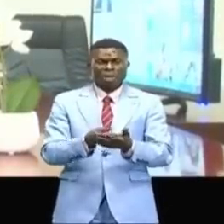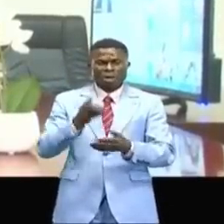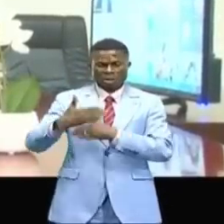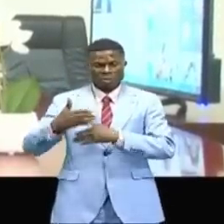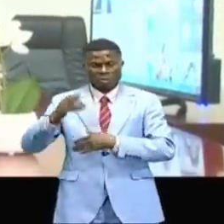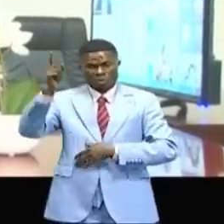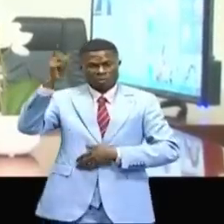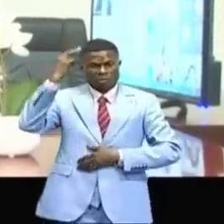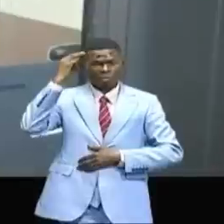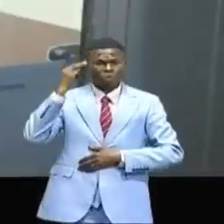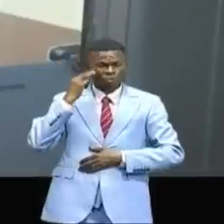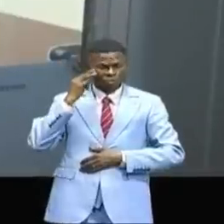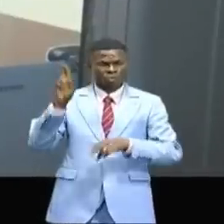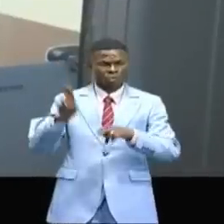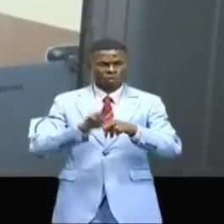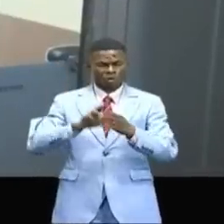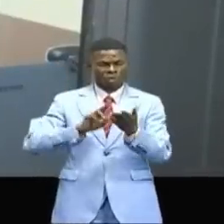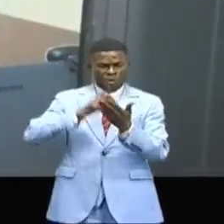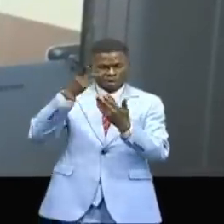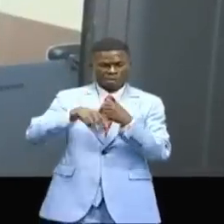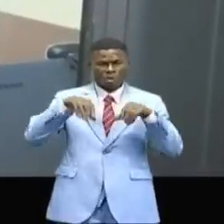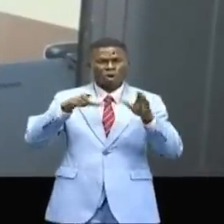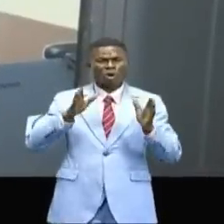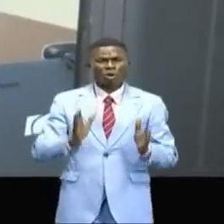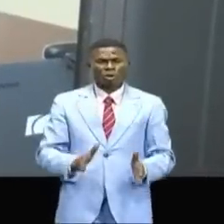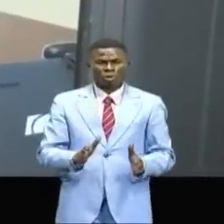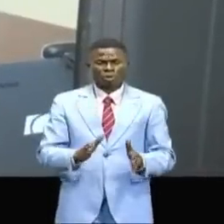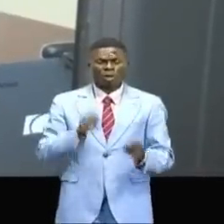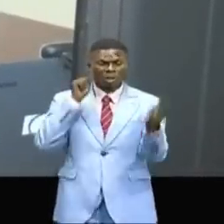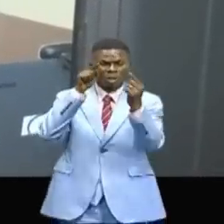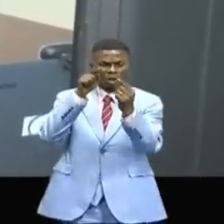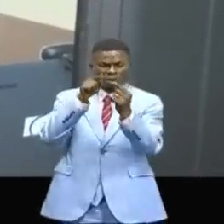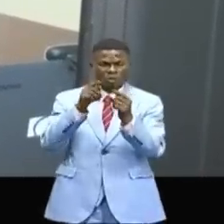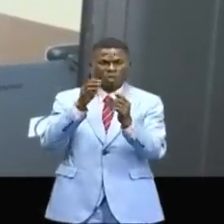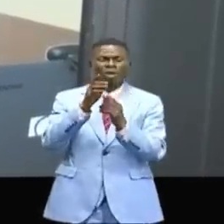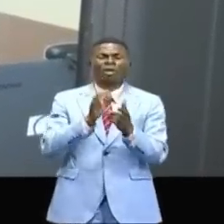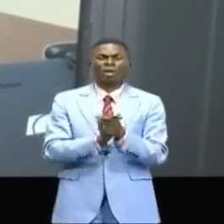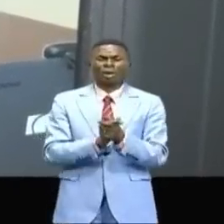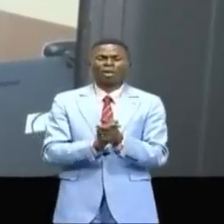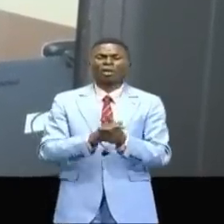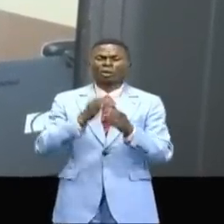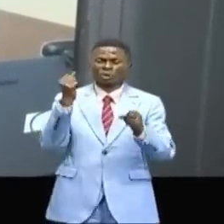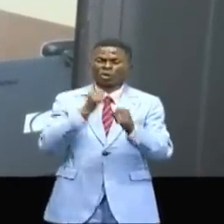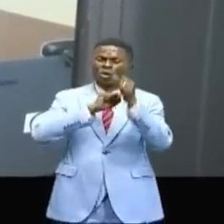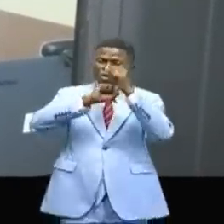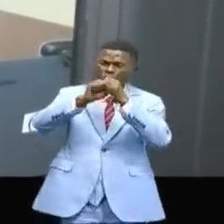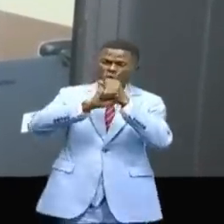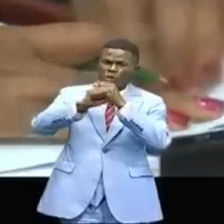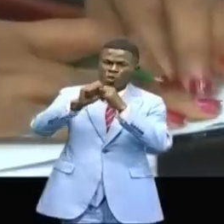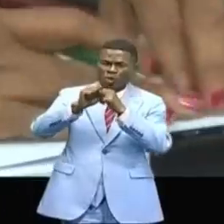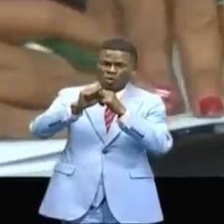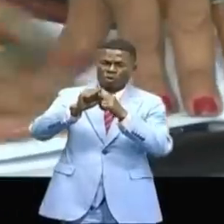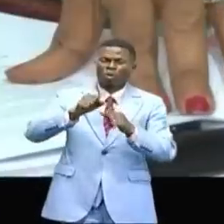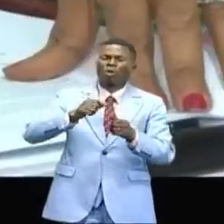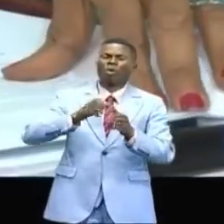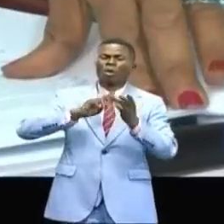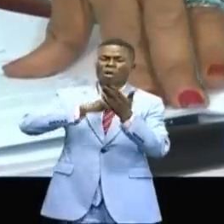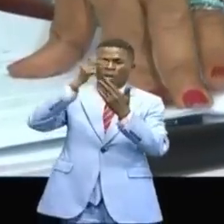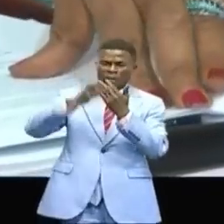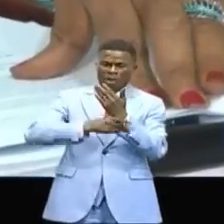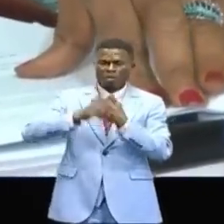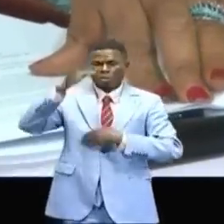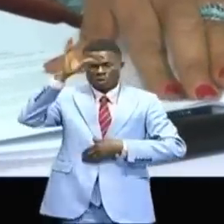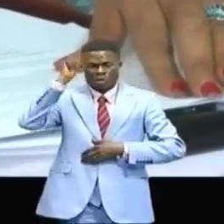ministre mettra en œuvre l'agenda congolais dont les objectifs visent notamment à faire la promotion et l'enracinement du programme de